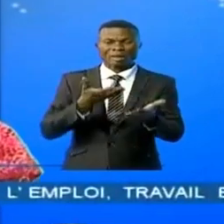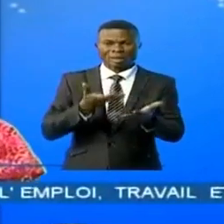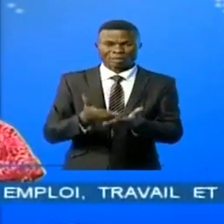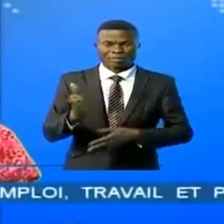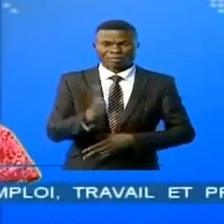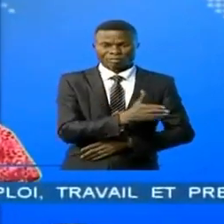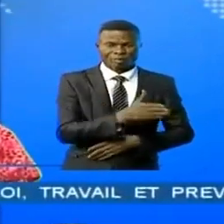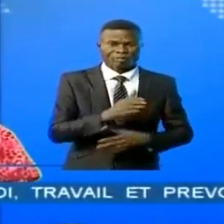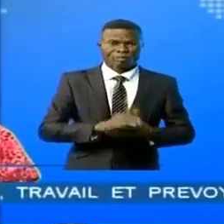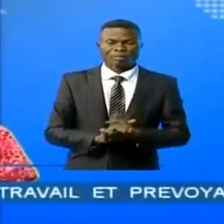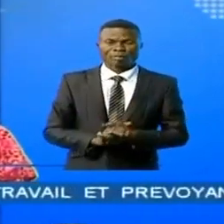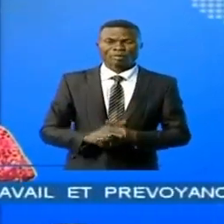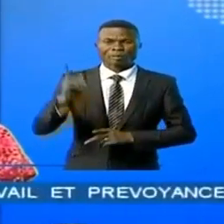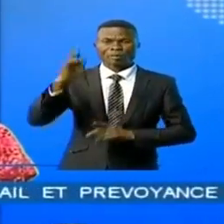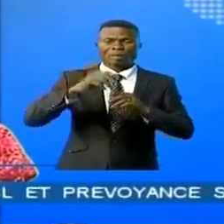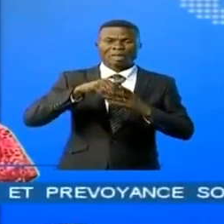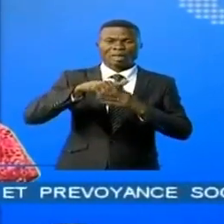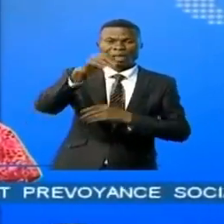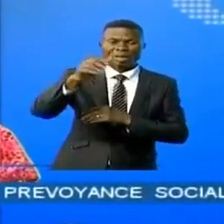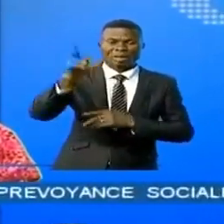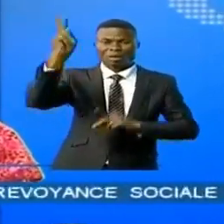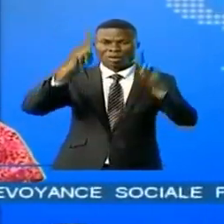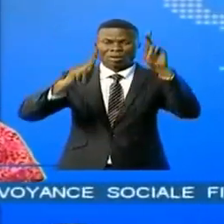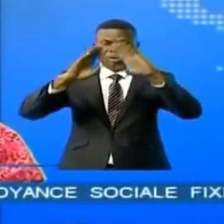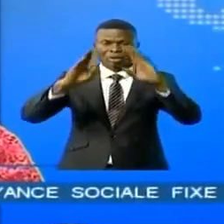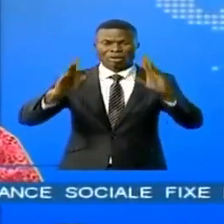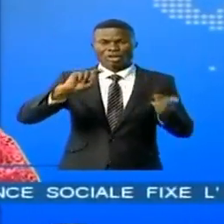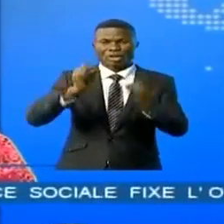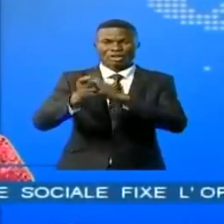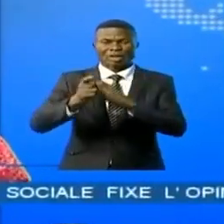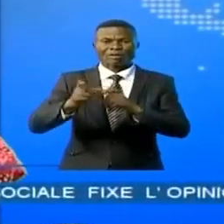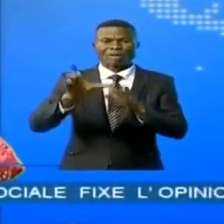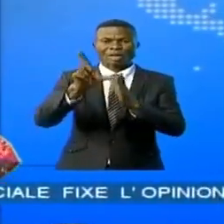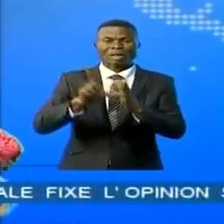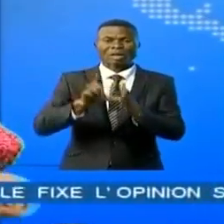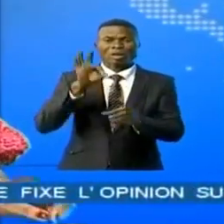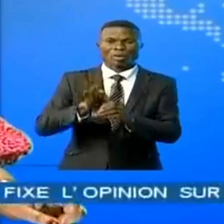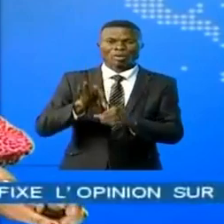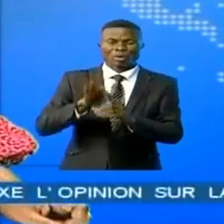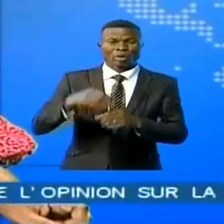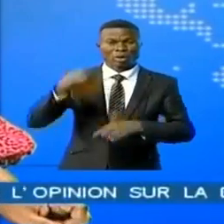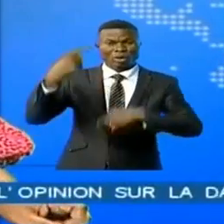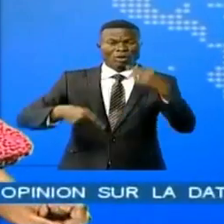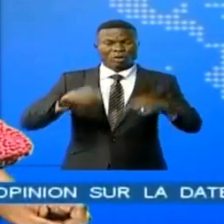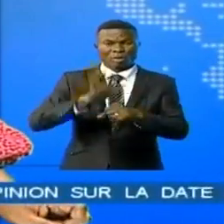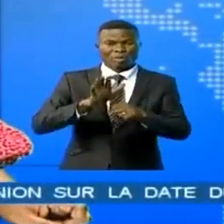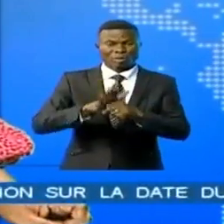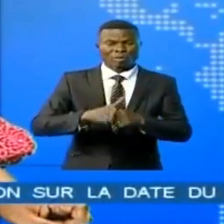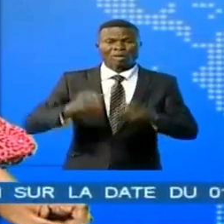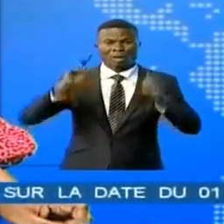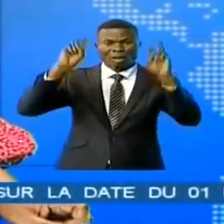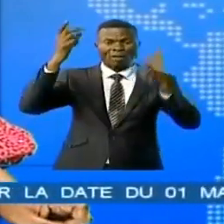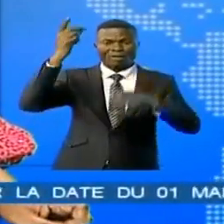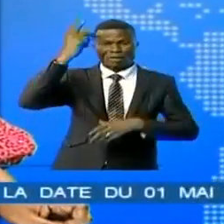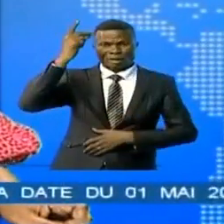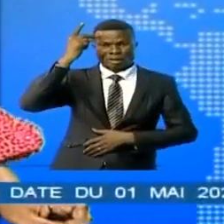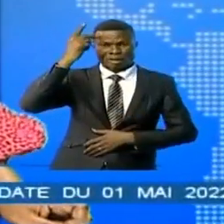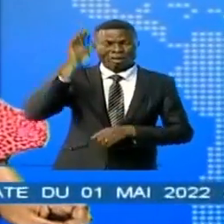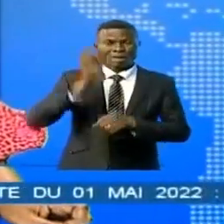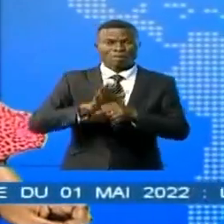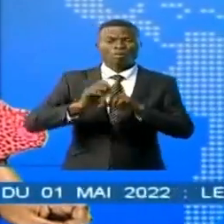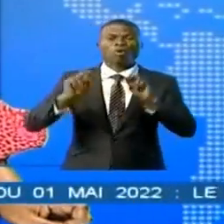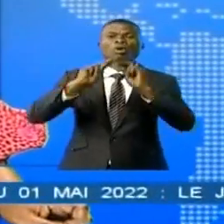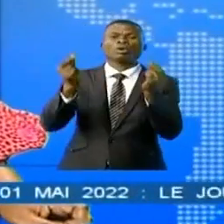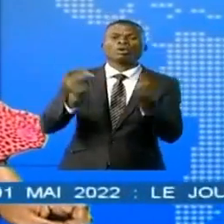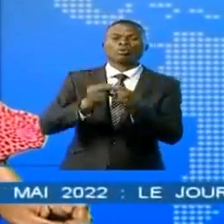en dehors du palais du peuple sachez que la révision de la loi électorale fait également débat dans les rues de kinshasa plusieurs organisations